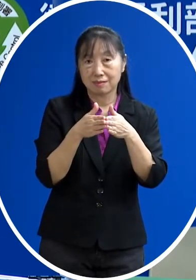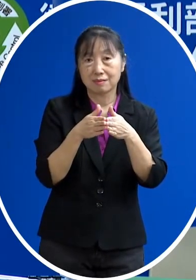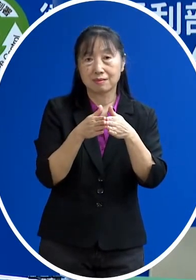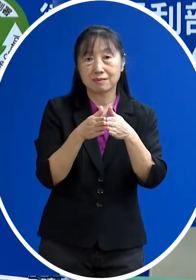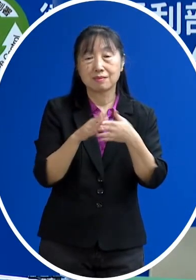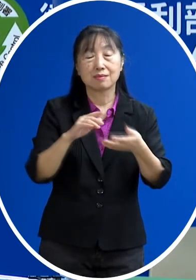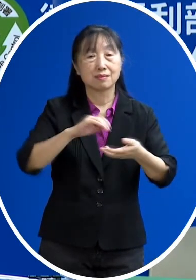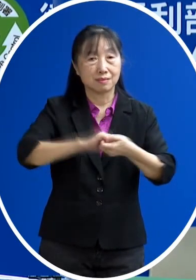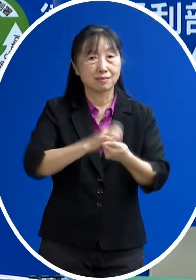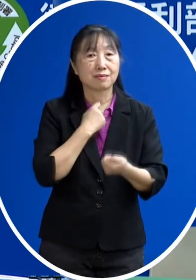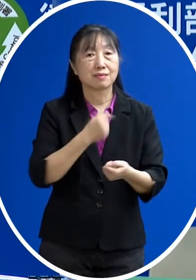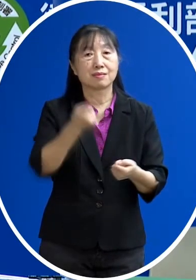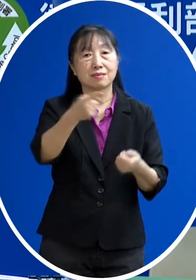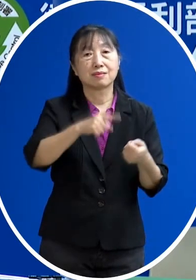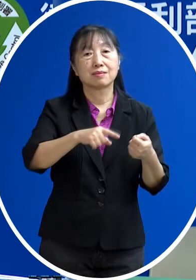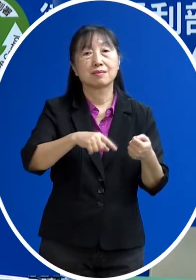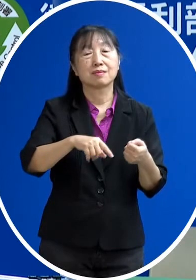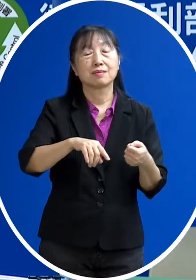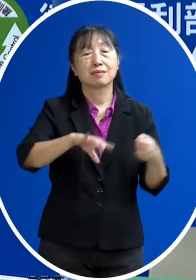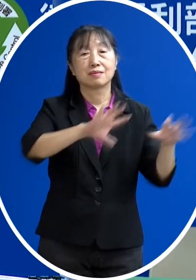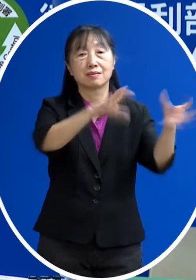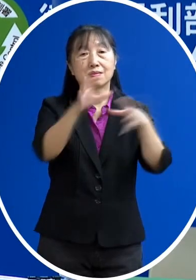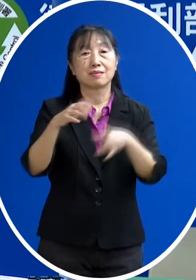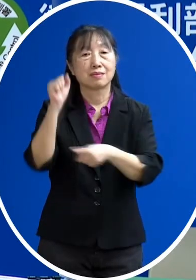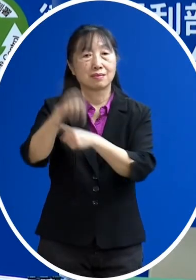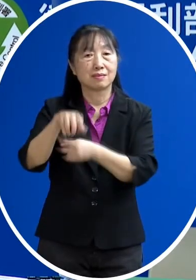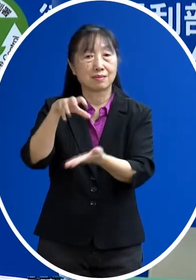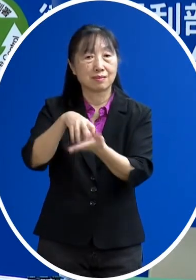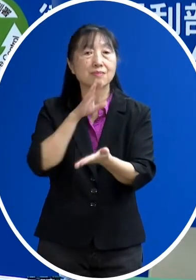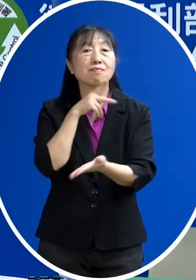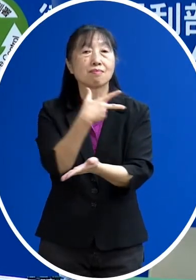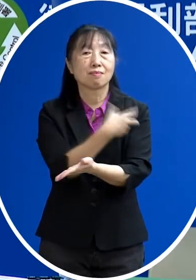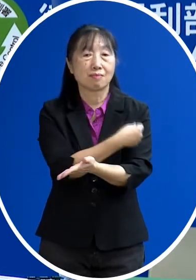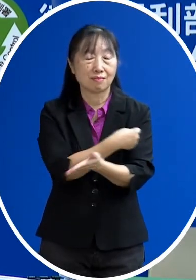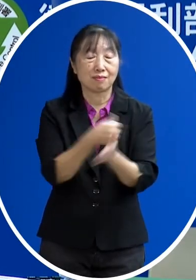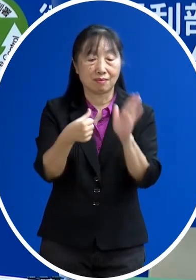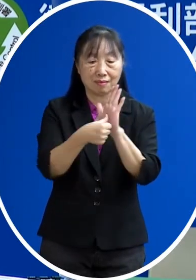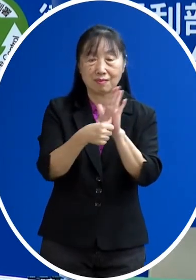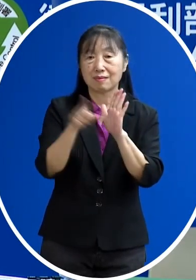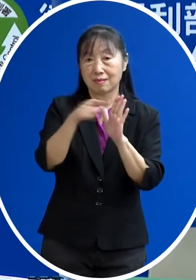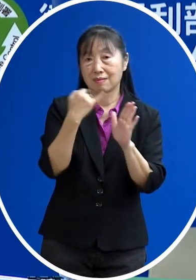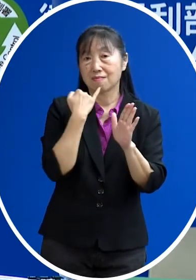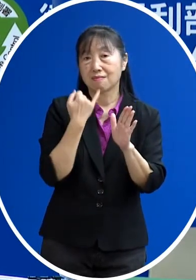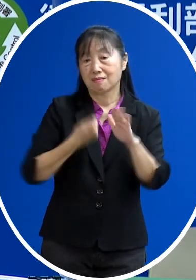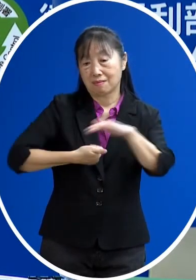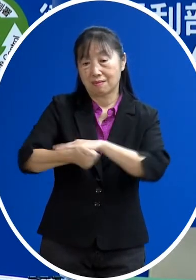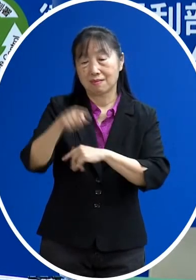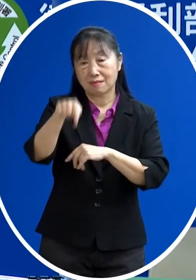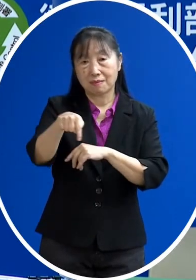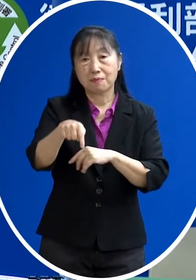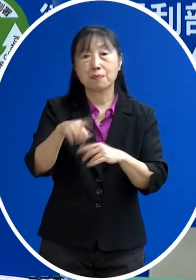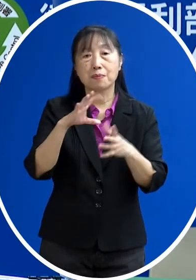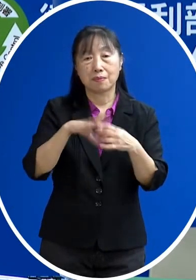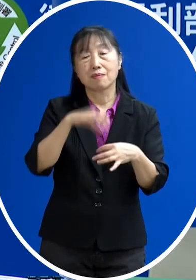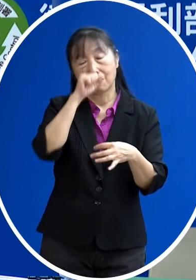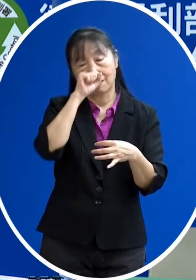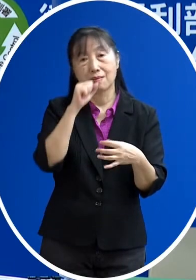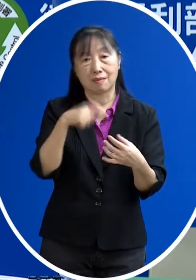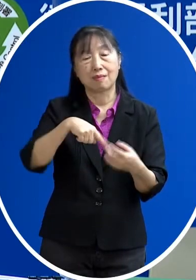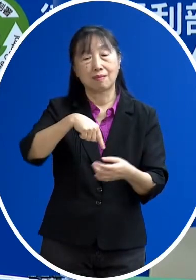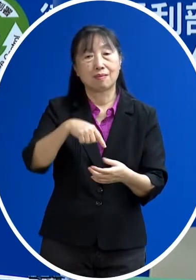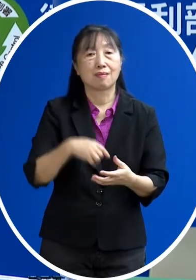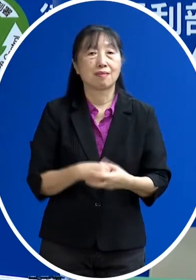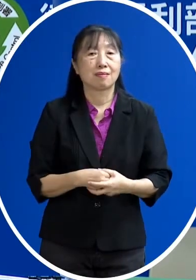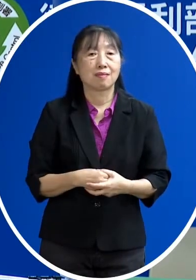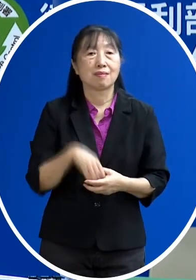有所谓的国际认证的一个疫苗，完整的认证疫苗那才能够进去的话，那我们才会建议就是循这个